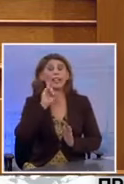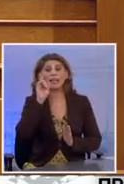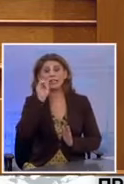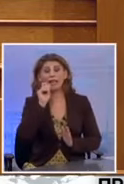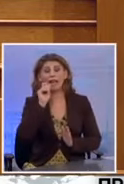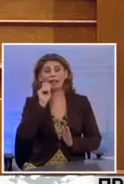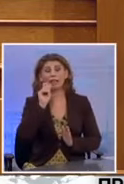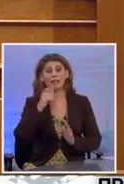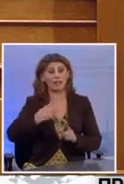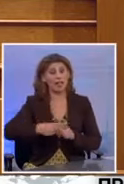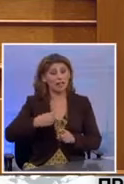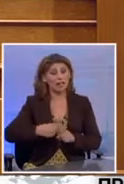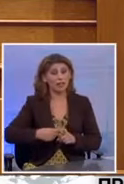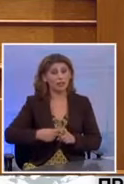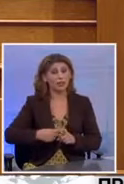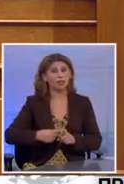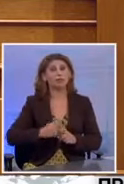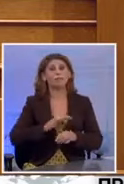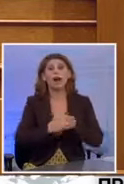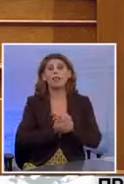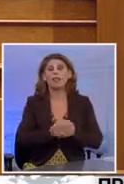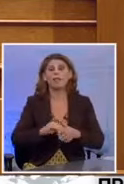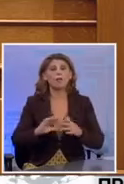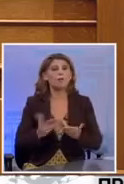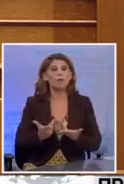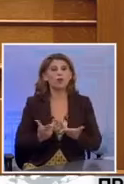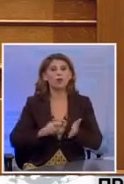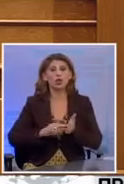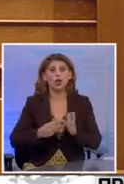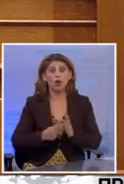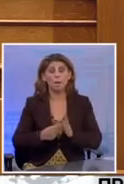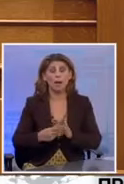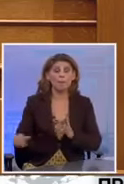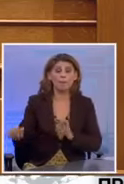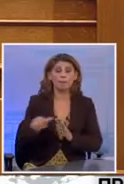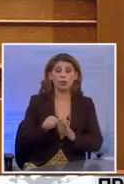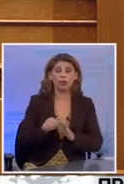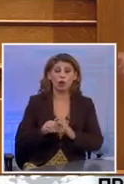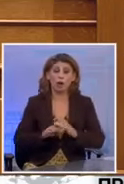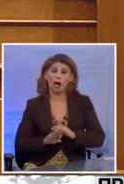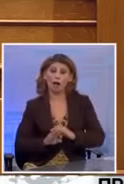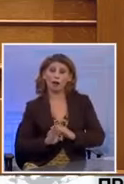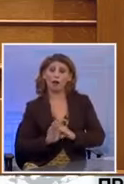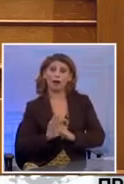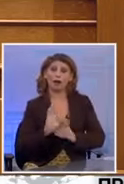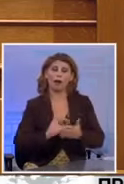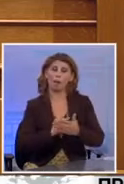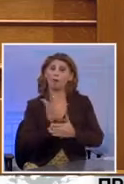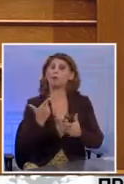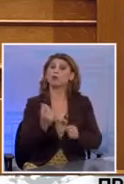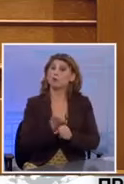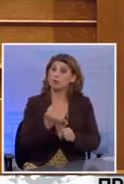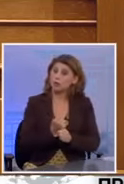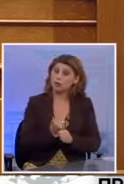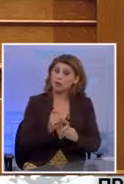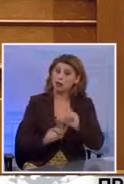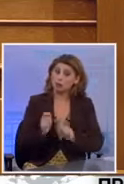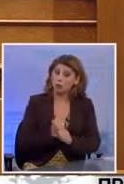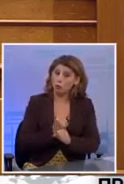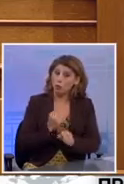σήμερα, μας ενδιαφέρει τελικά πώς θα επανέλθει η οικονομία σε τροχιά ανάπτυξης, πώς θα δημιουργηθούν δουλειές, πώς θα έχουμε καλά